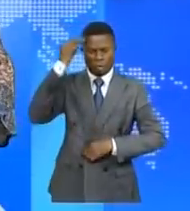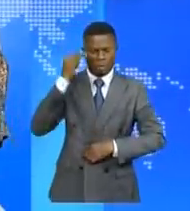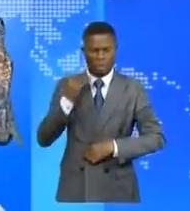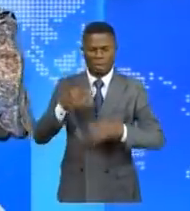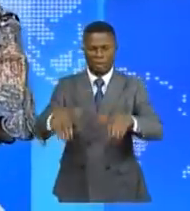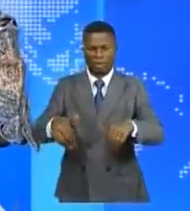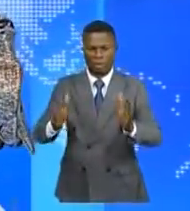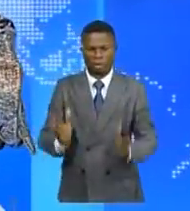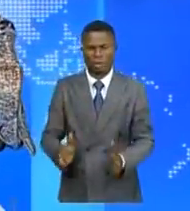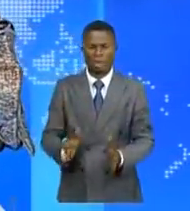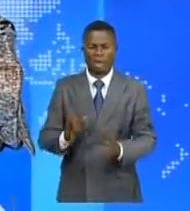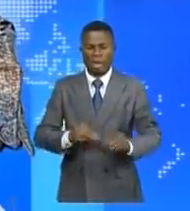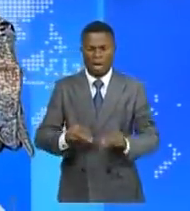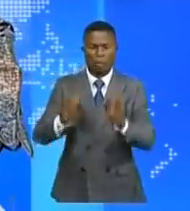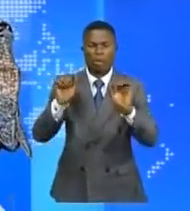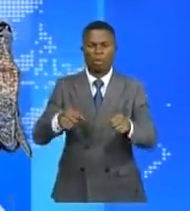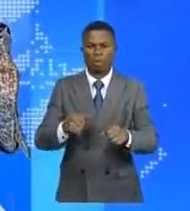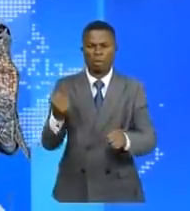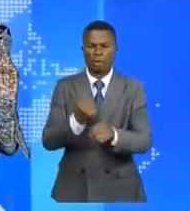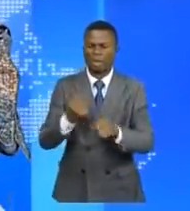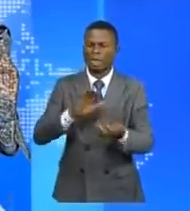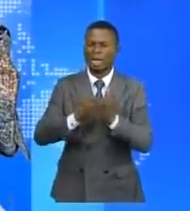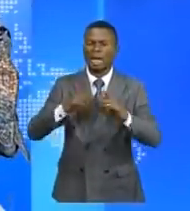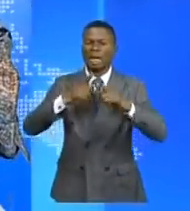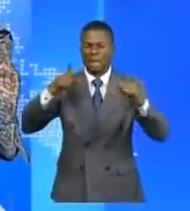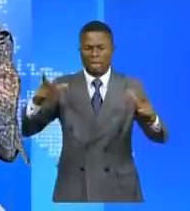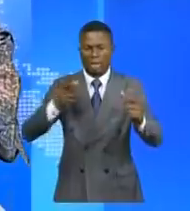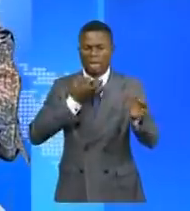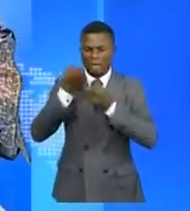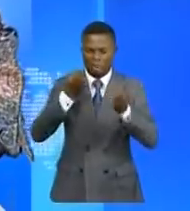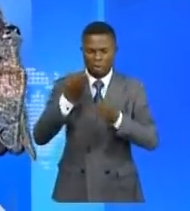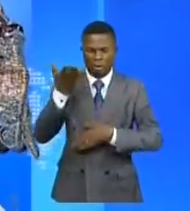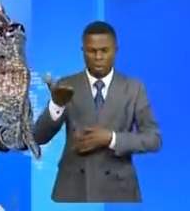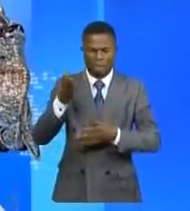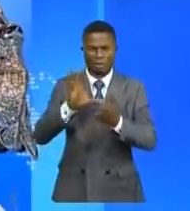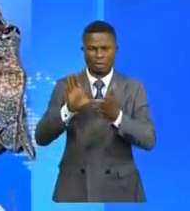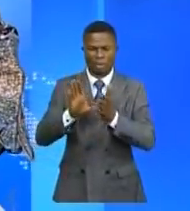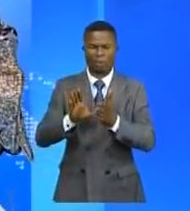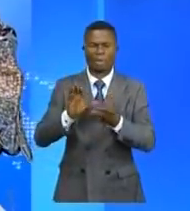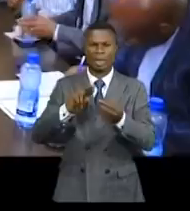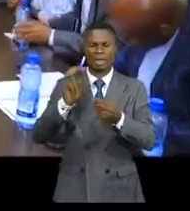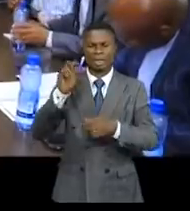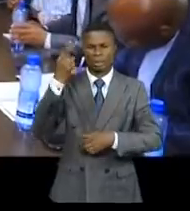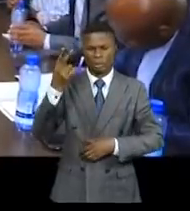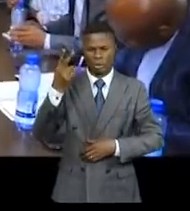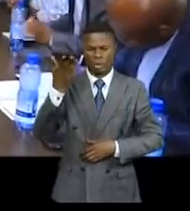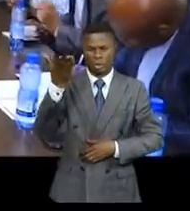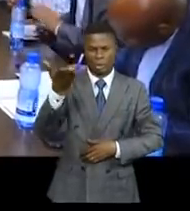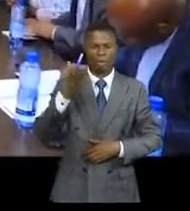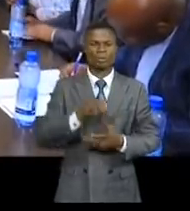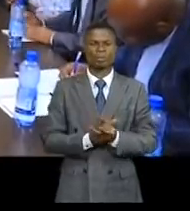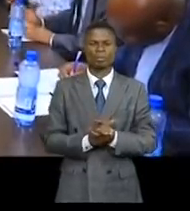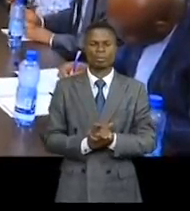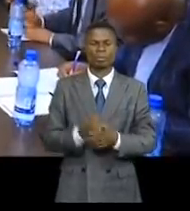Les possibilités d'une agriculture à grande échelle ont été analysées. C'est un reportage de la RTNC2.